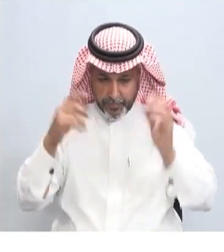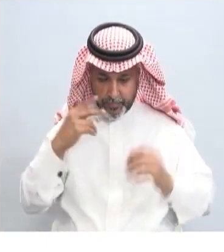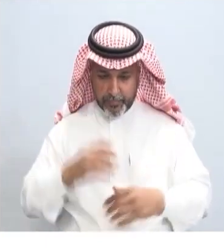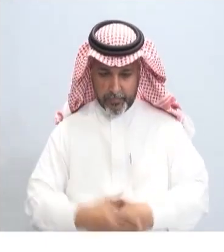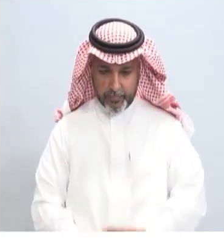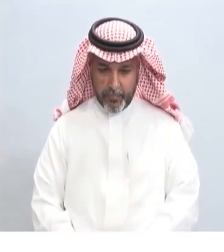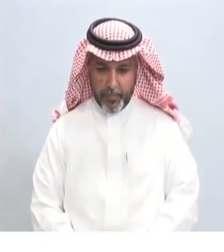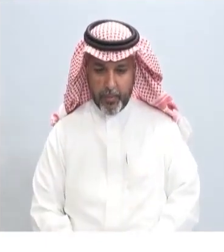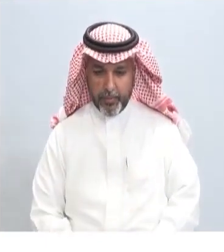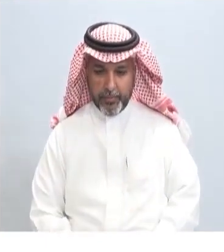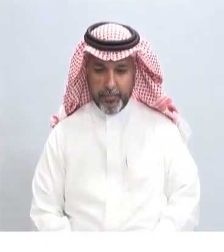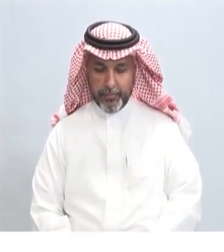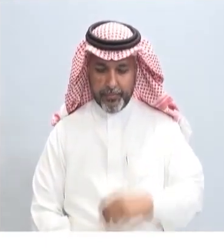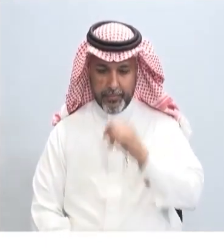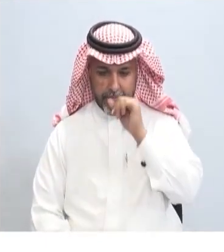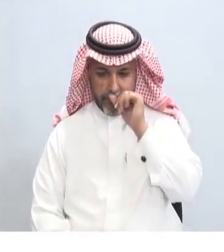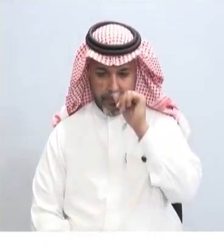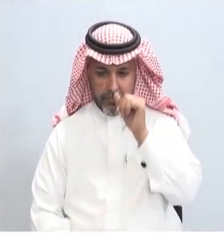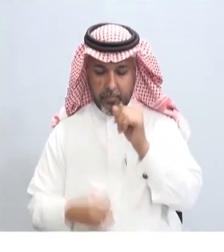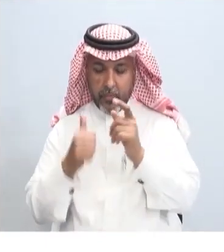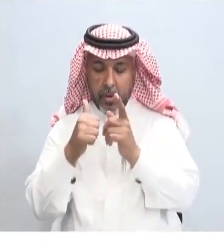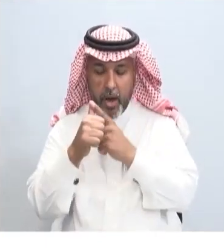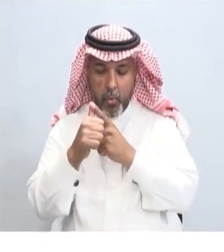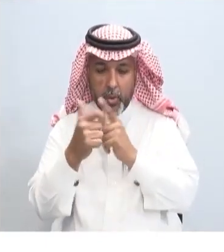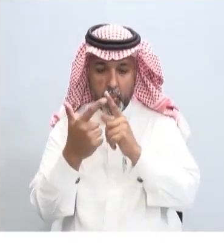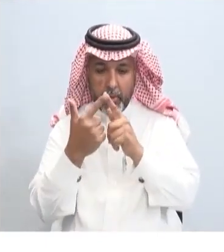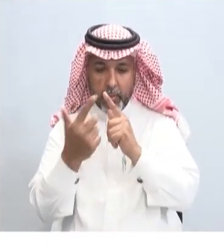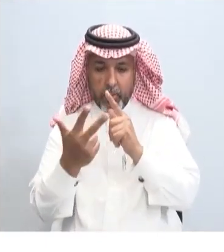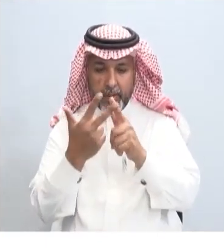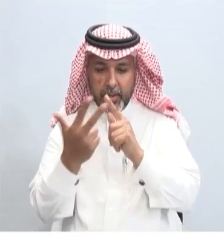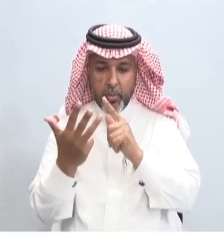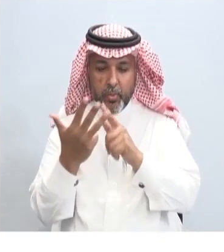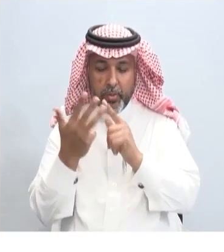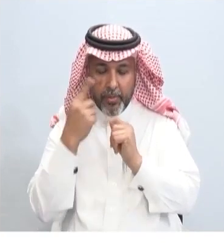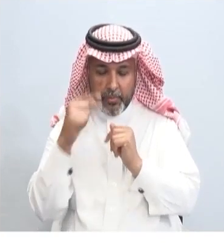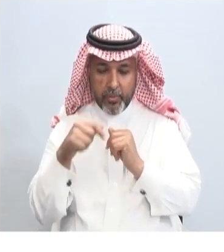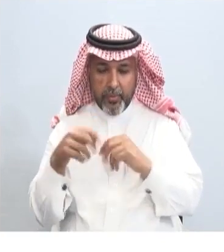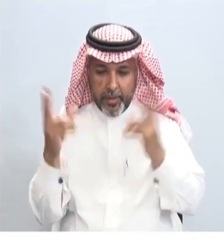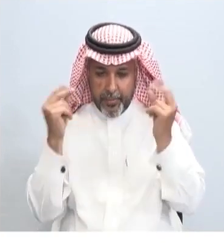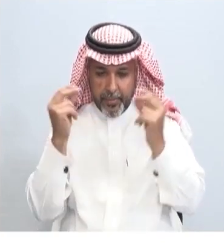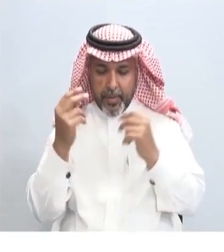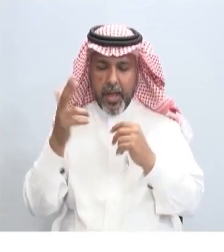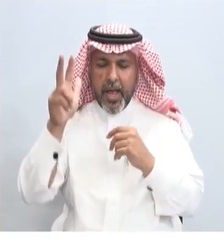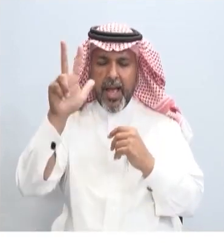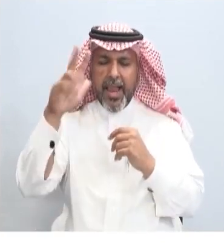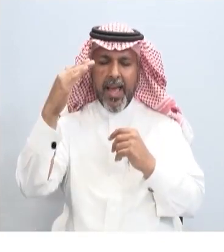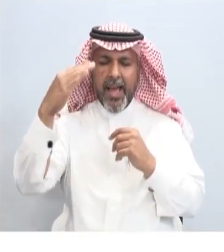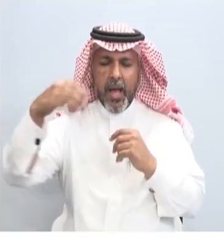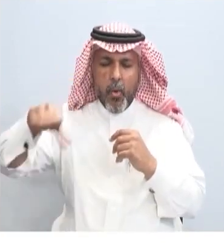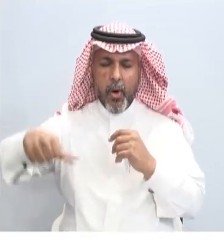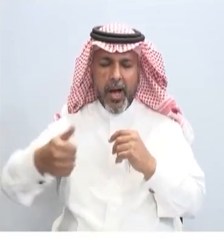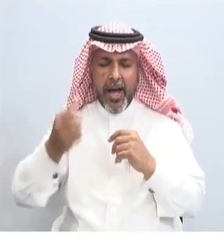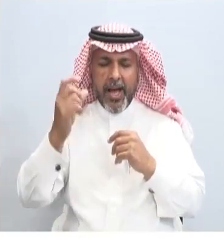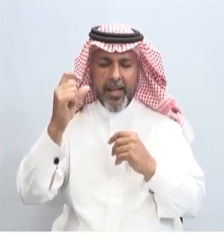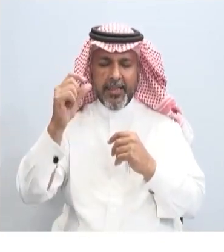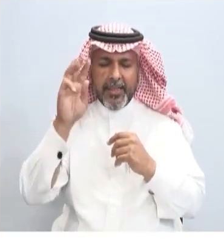من الاحتمالات يعني نتذكرها تعلمناها في هذا الفصل سنتكلم عن الحوادث المستقله وغير المستقله